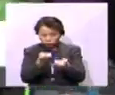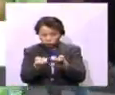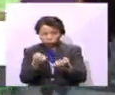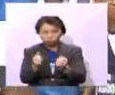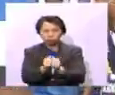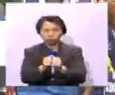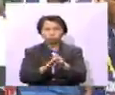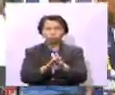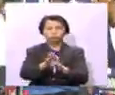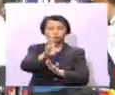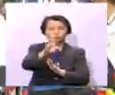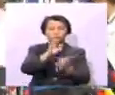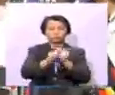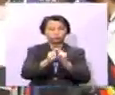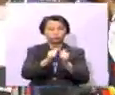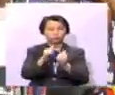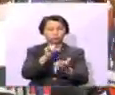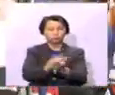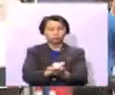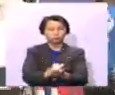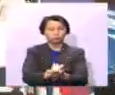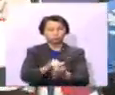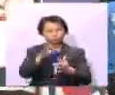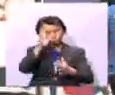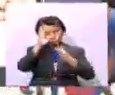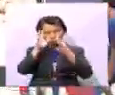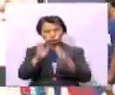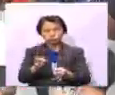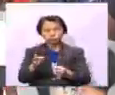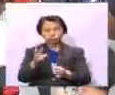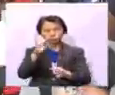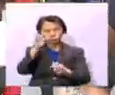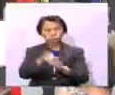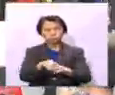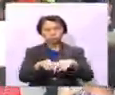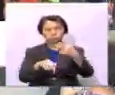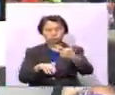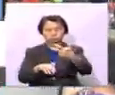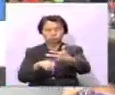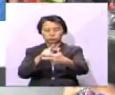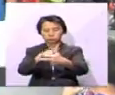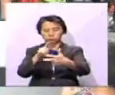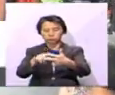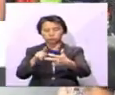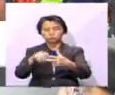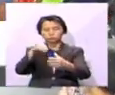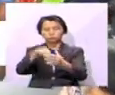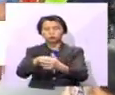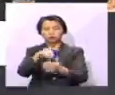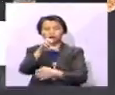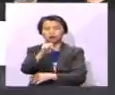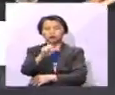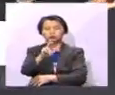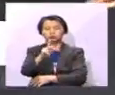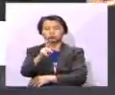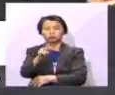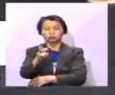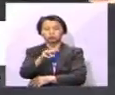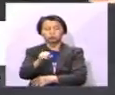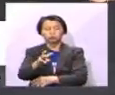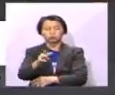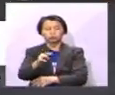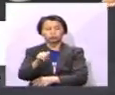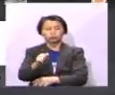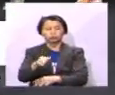serta prestasi sukan berkenaan. Keputusan memasukkan semula ketiga-tiga sukan berkenaan ke dalam Sukma dibuat pada mesyuarat